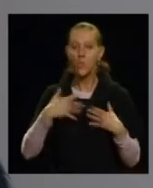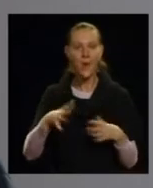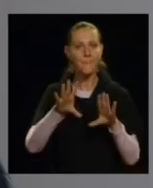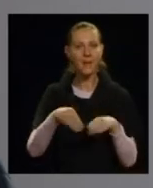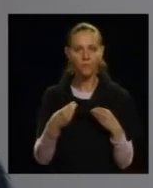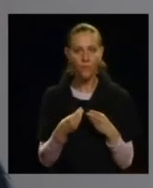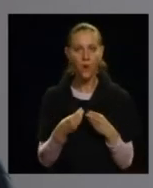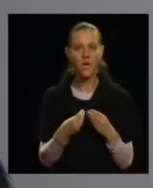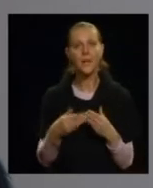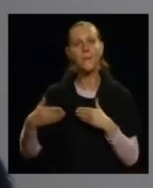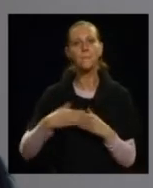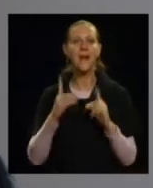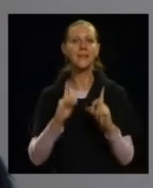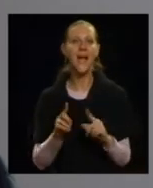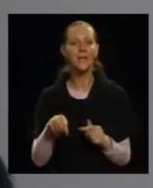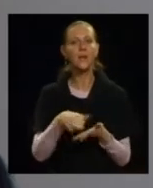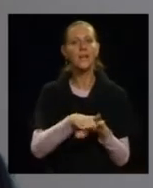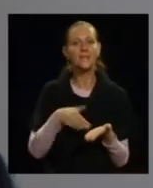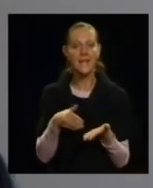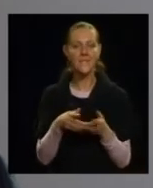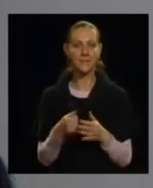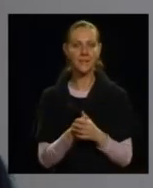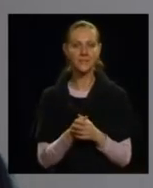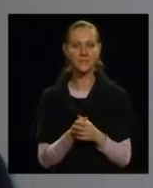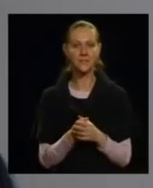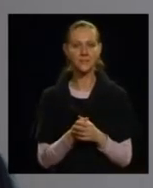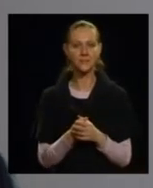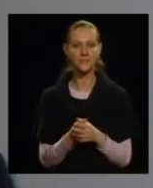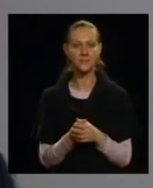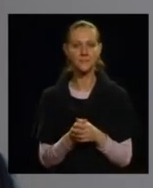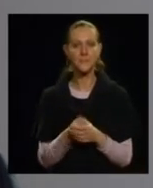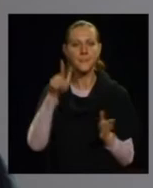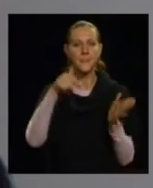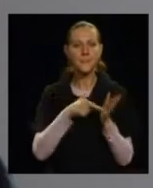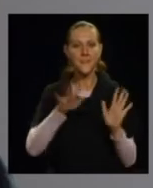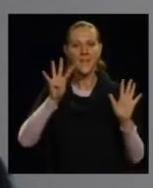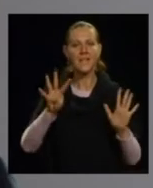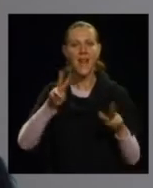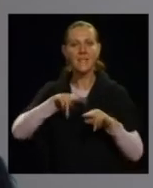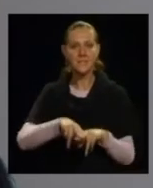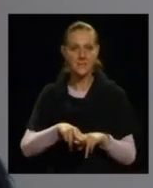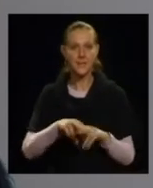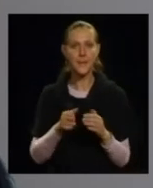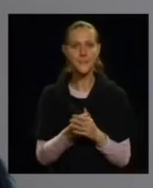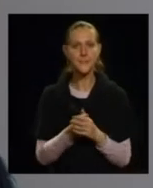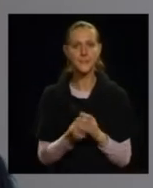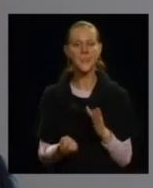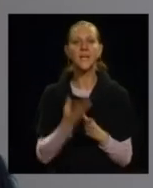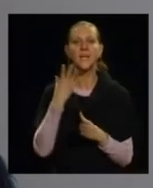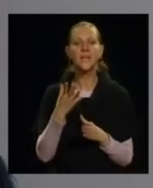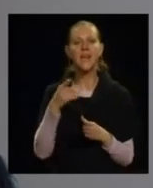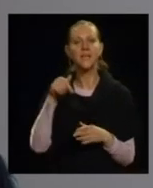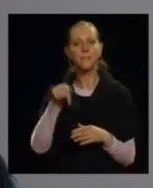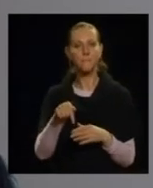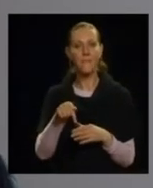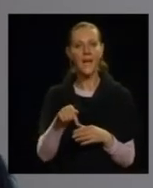örömmel fogadták, mellé álltak ennek a kezdeményezésnek, és 2009-re érett